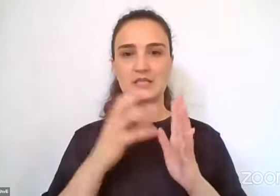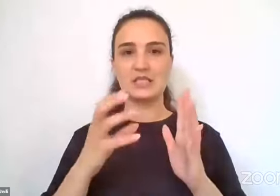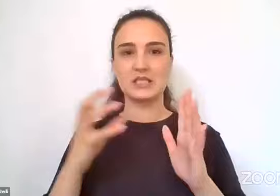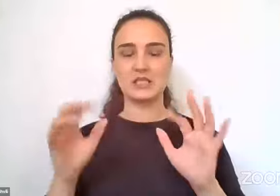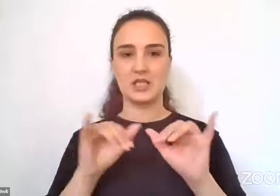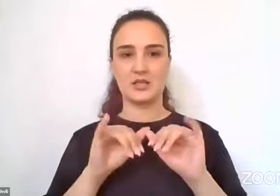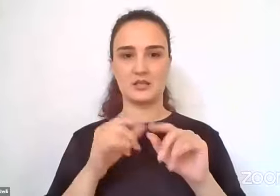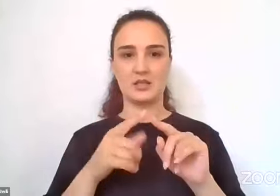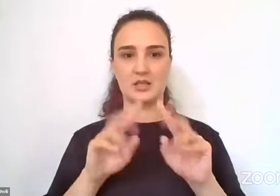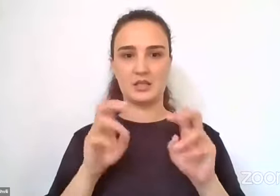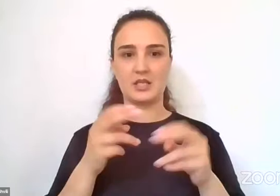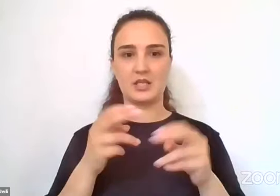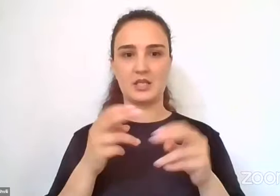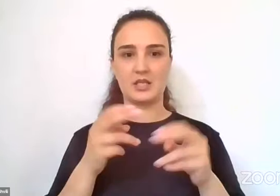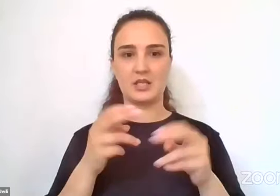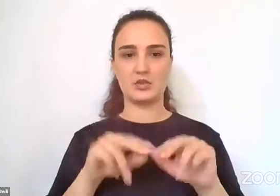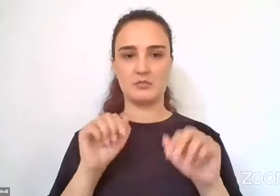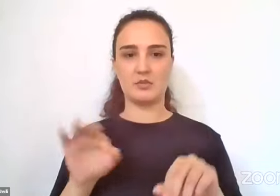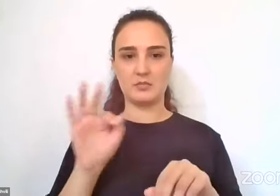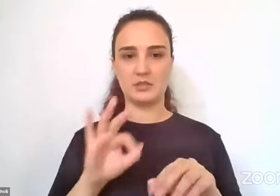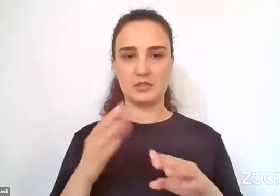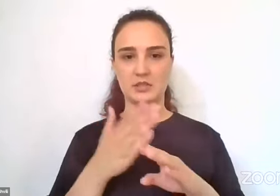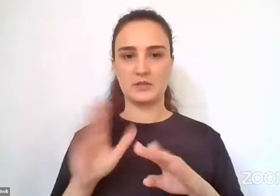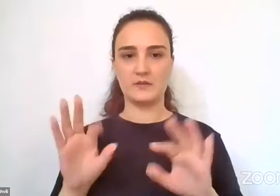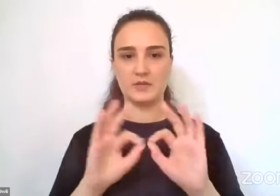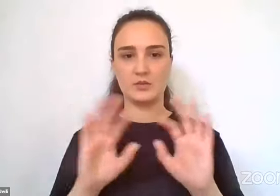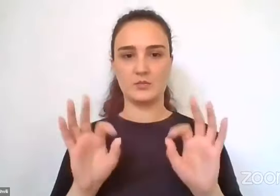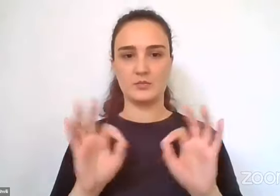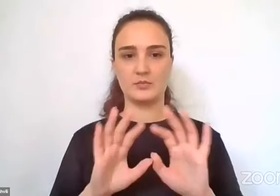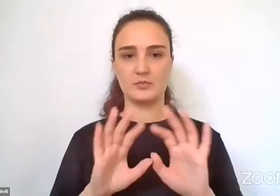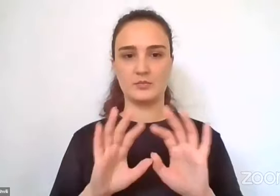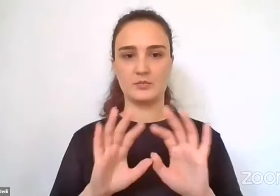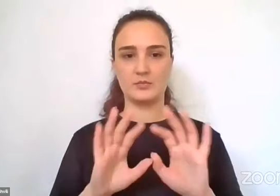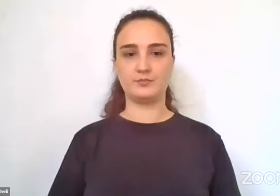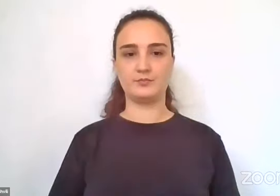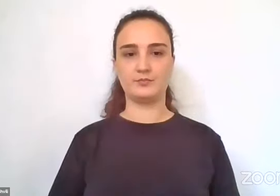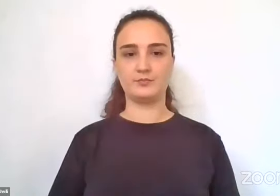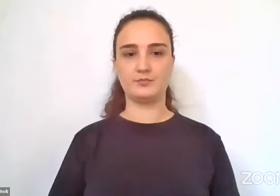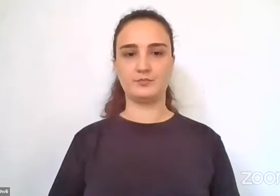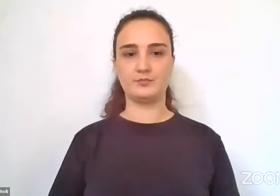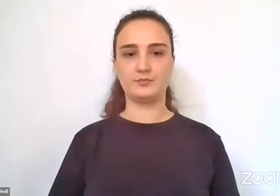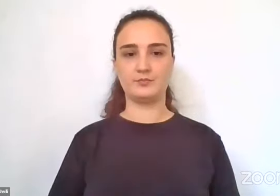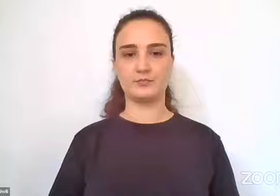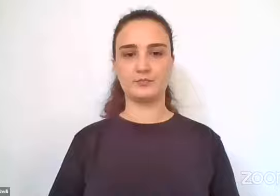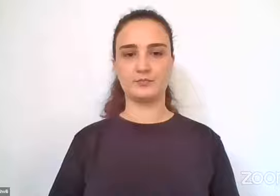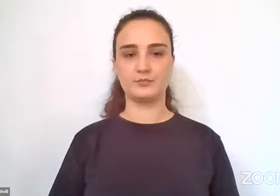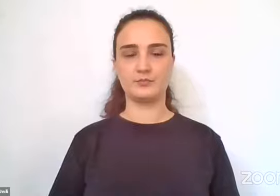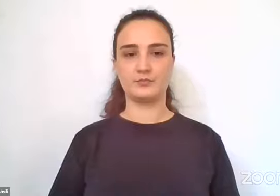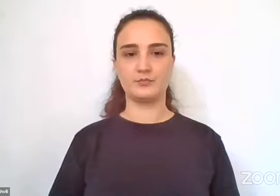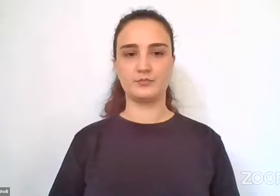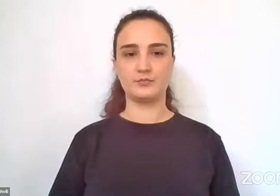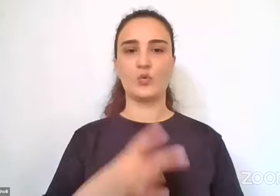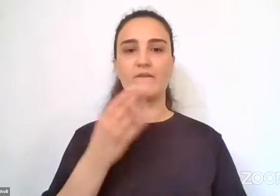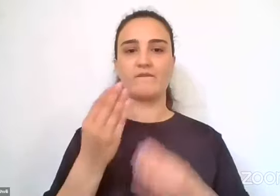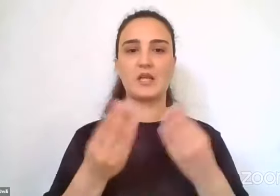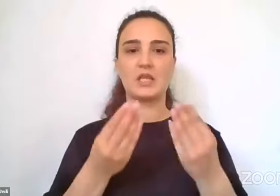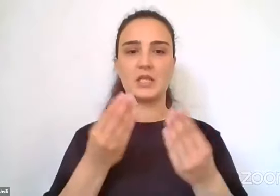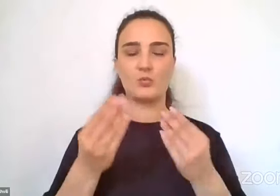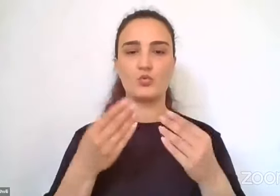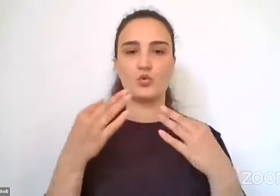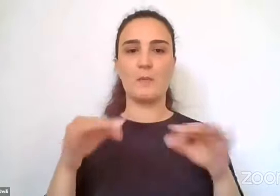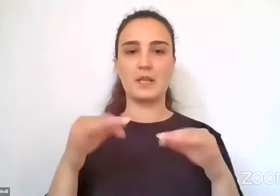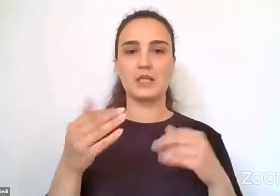მნიშვნელოვანი თემაა, შეიძლება ამაზე ცალკეც კი ვისაუბროთ, მაგრამ რამდენად უნდა ვათამაშოთ და რამდენად არის და უშუალოდ მანქანა